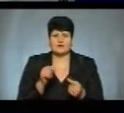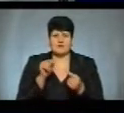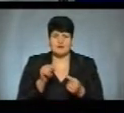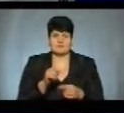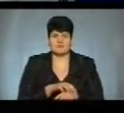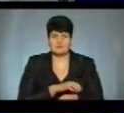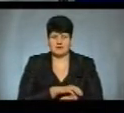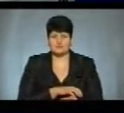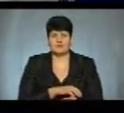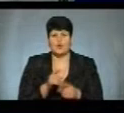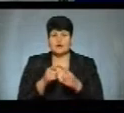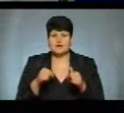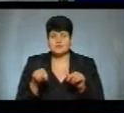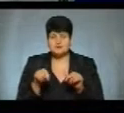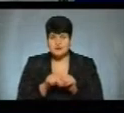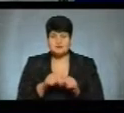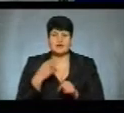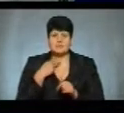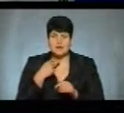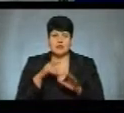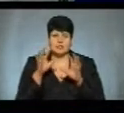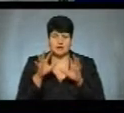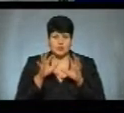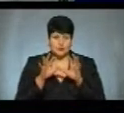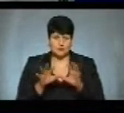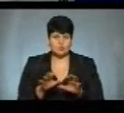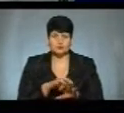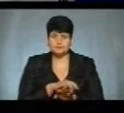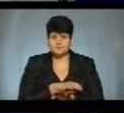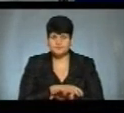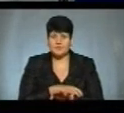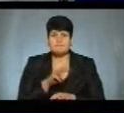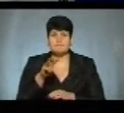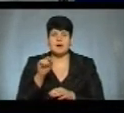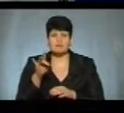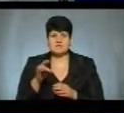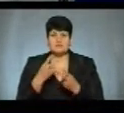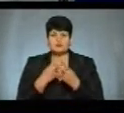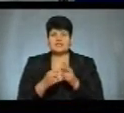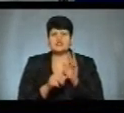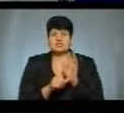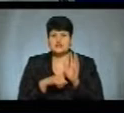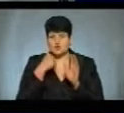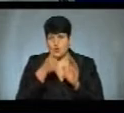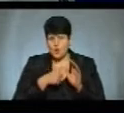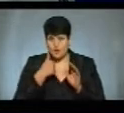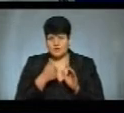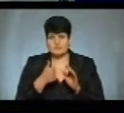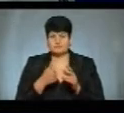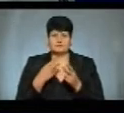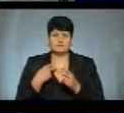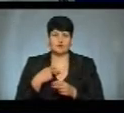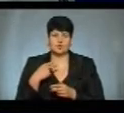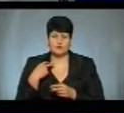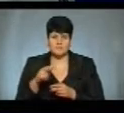організації Карного кодексу Української Радянської Соціалістичної Республіки Володимира Мармуса засудили до 6 років таборів суворого режиму і 5